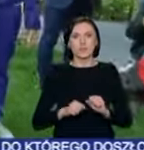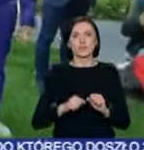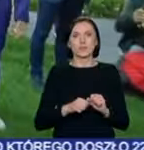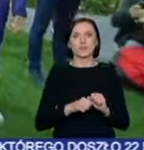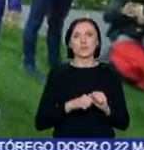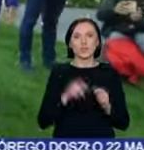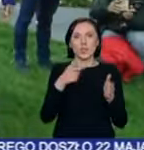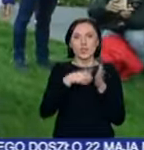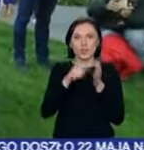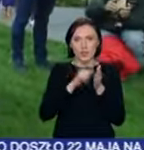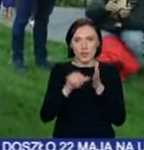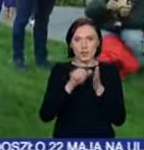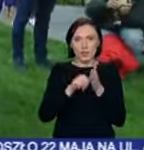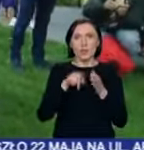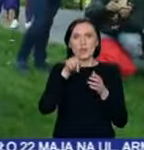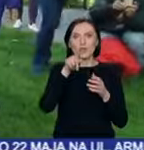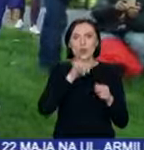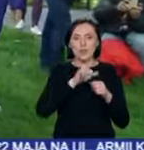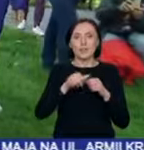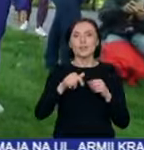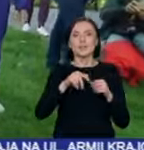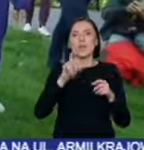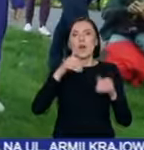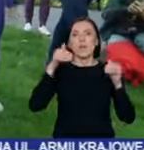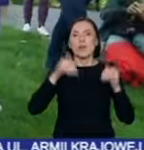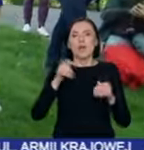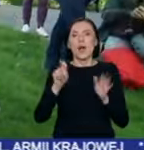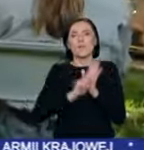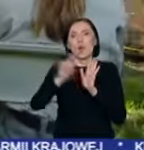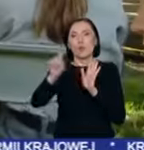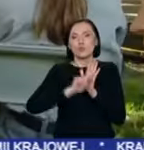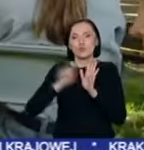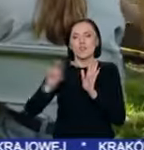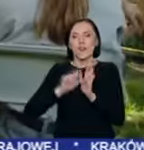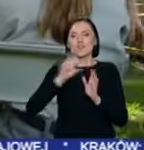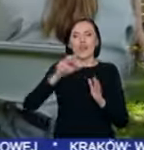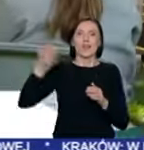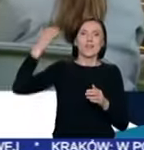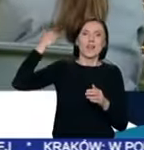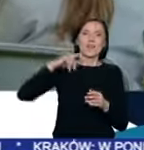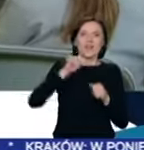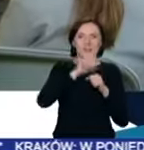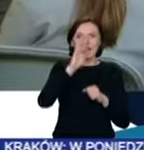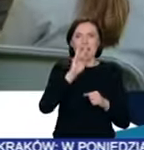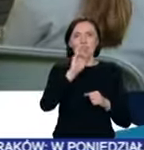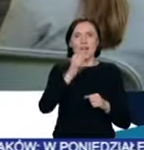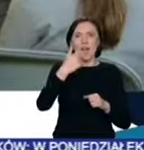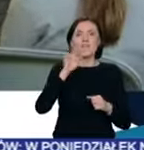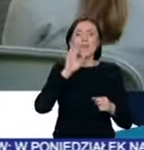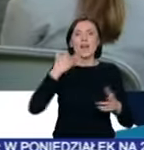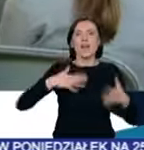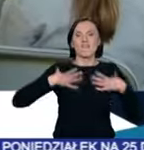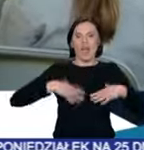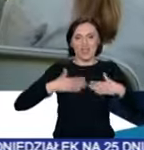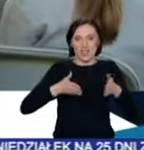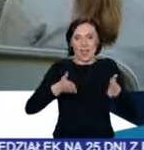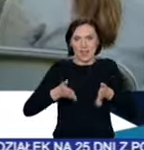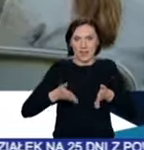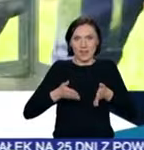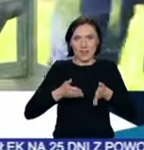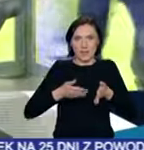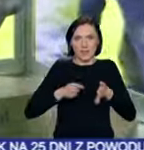czyli pojazdu z komiksu pozwalającego podróżować w czasie i przestrzeni. Van Nolot to jest pojazd podobny do wanny,